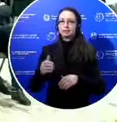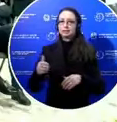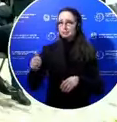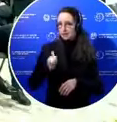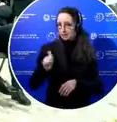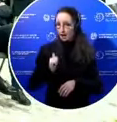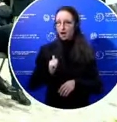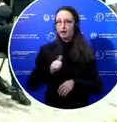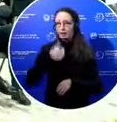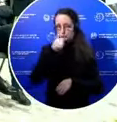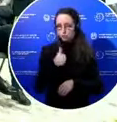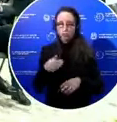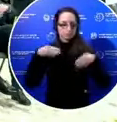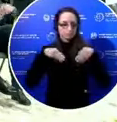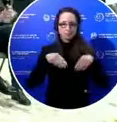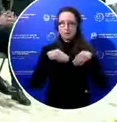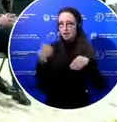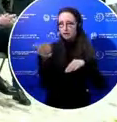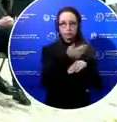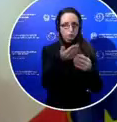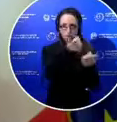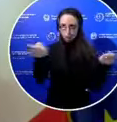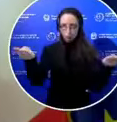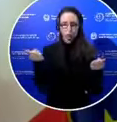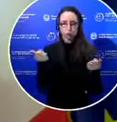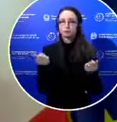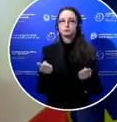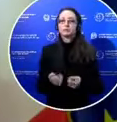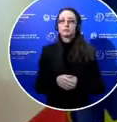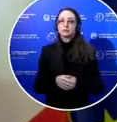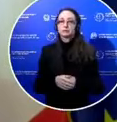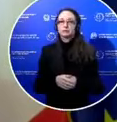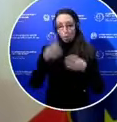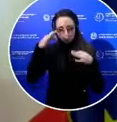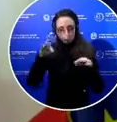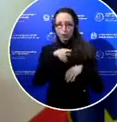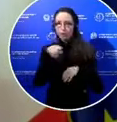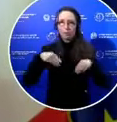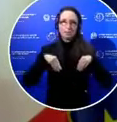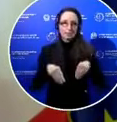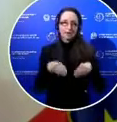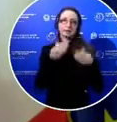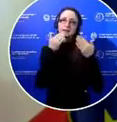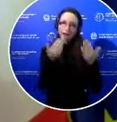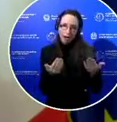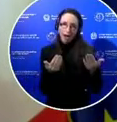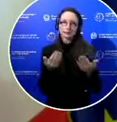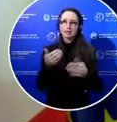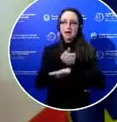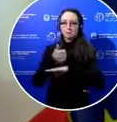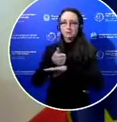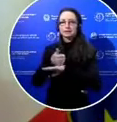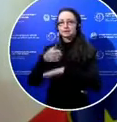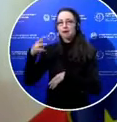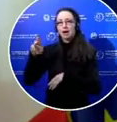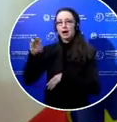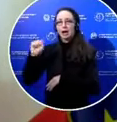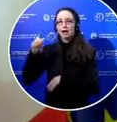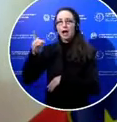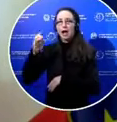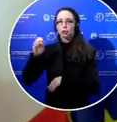presenti. È un onore per noi che voi siete qui oggi. Ringrazio la ministra Dadone per aver scelto Genova. Per